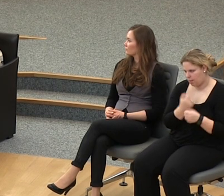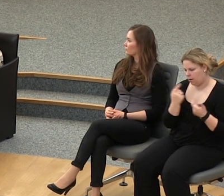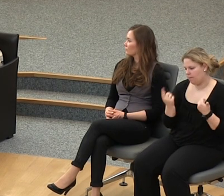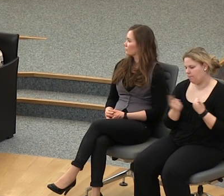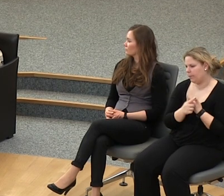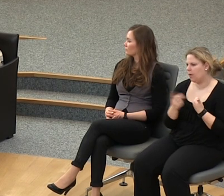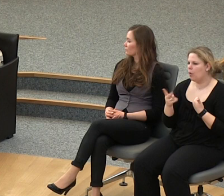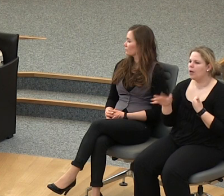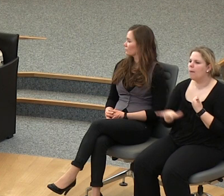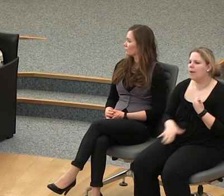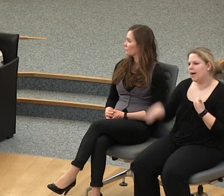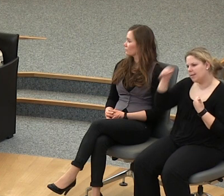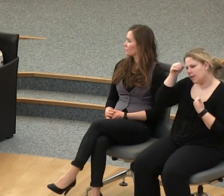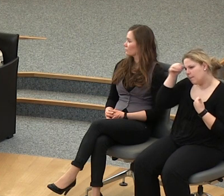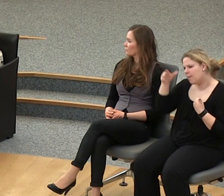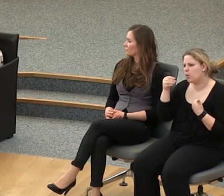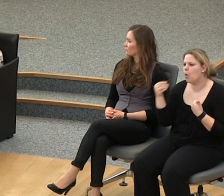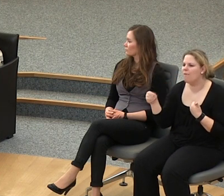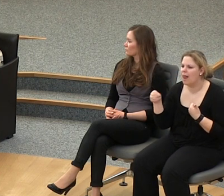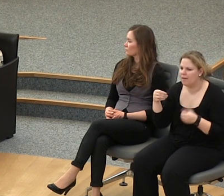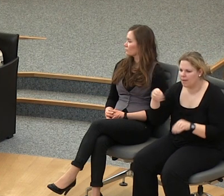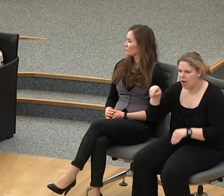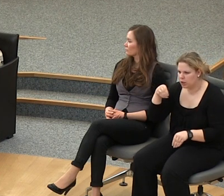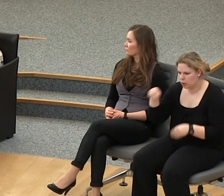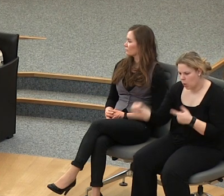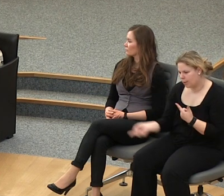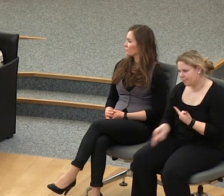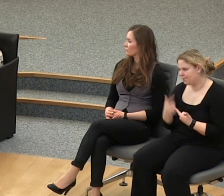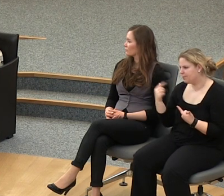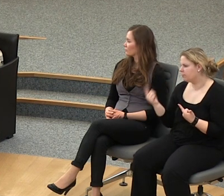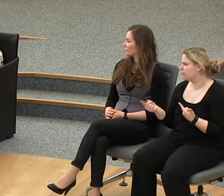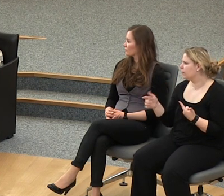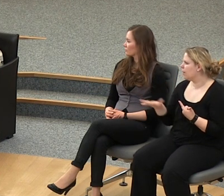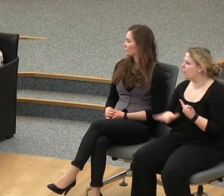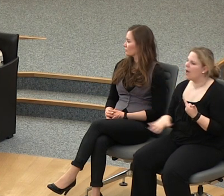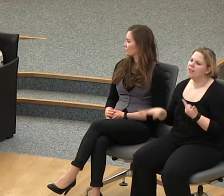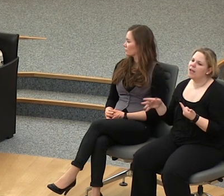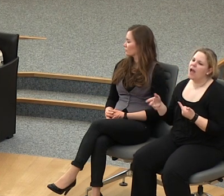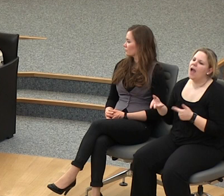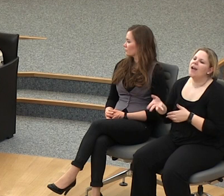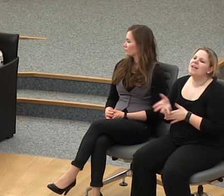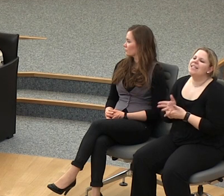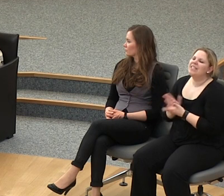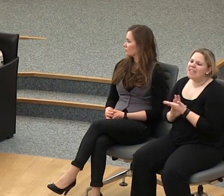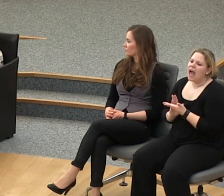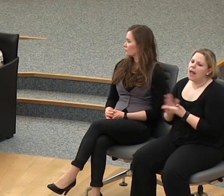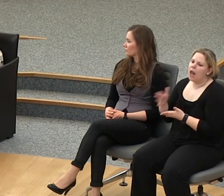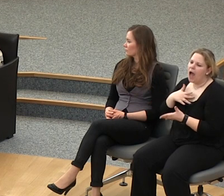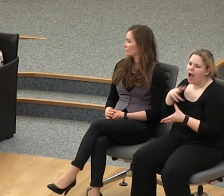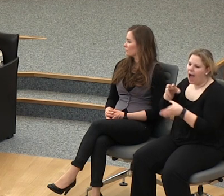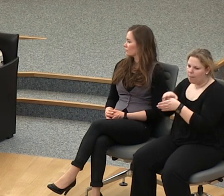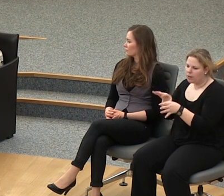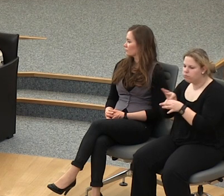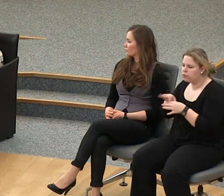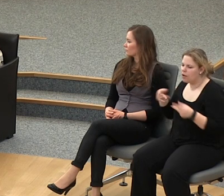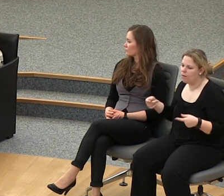Bereich von Bildung und Qualifizierung, von Teilhabe über die Verbände der